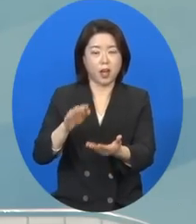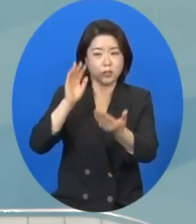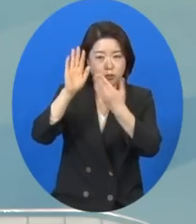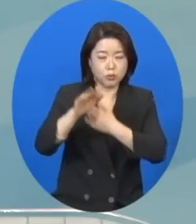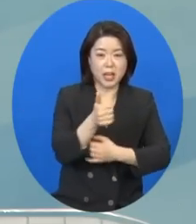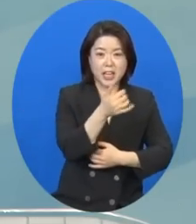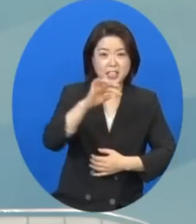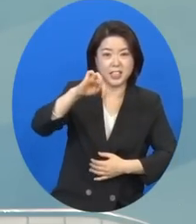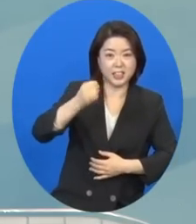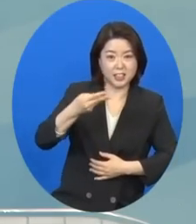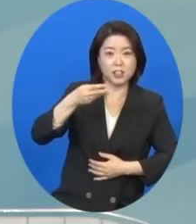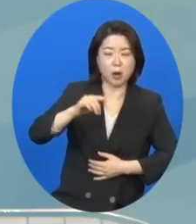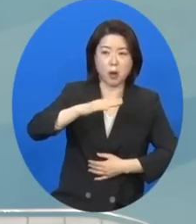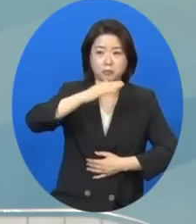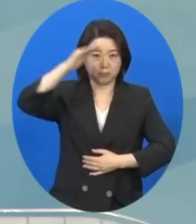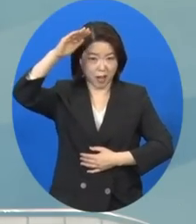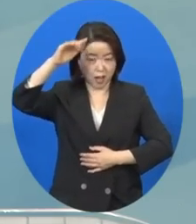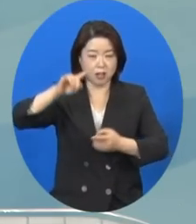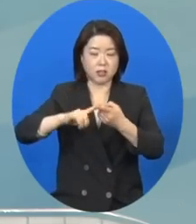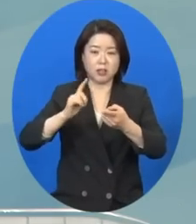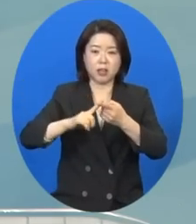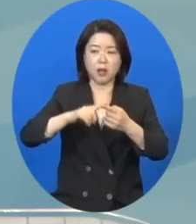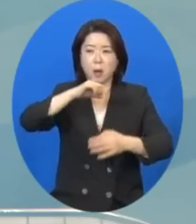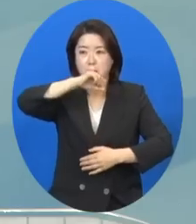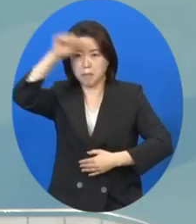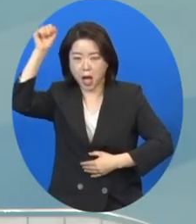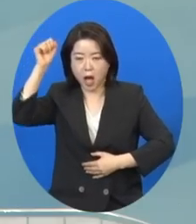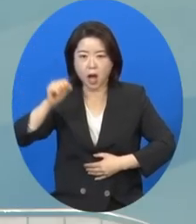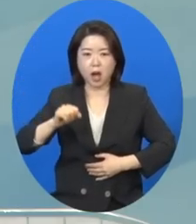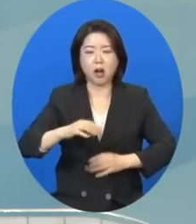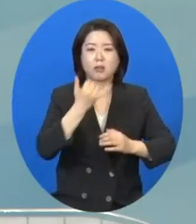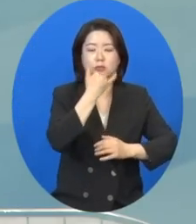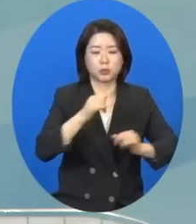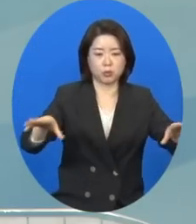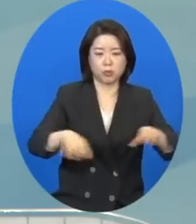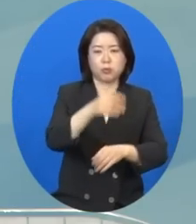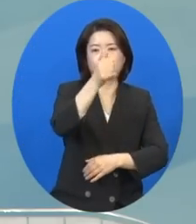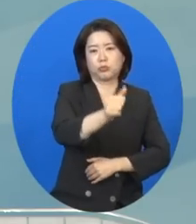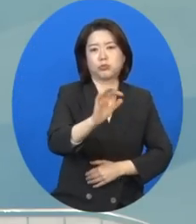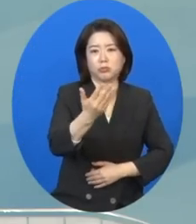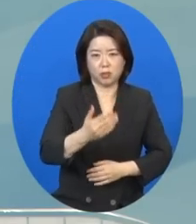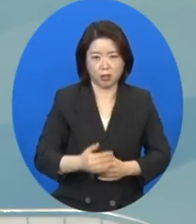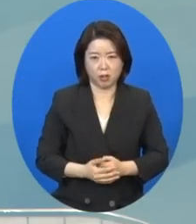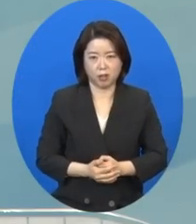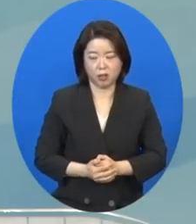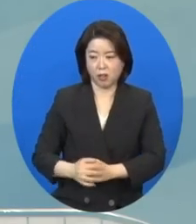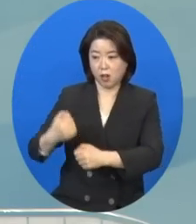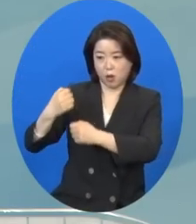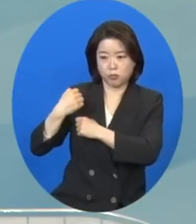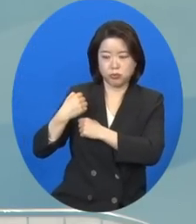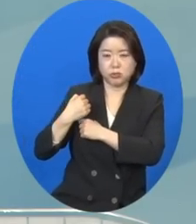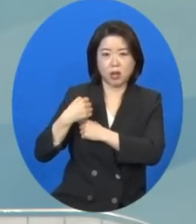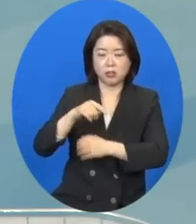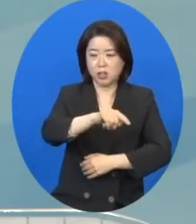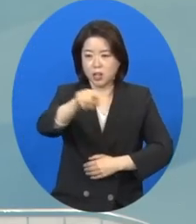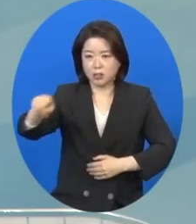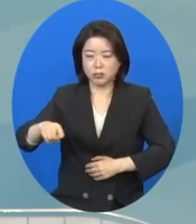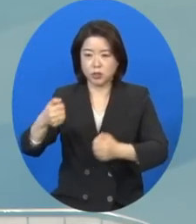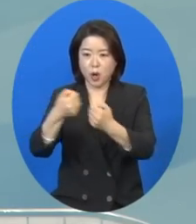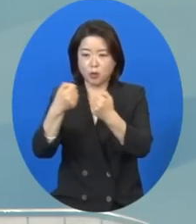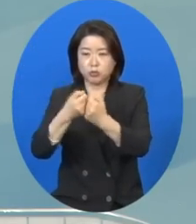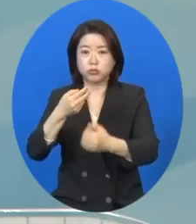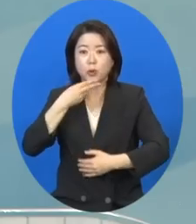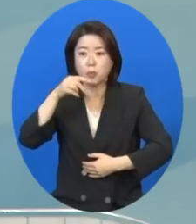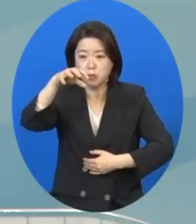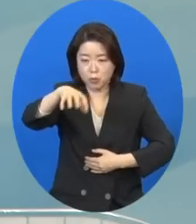수상이 되고요 나중에는 독일의 총통이 되어서 군사들을 라인란트라는 비무장지대에 군사